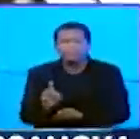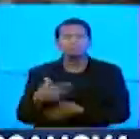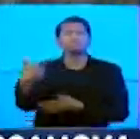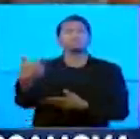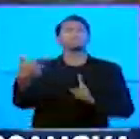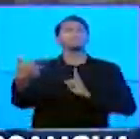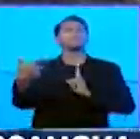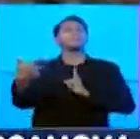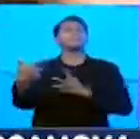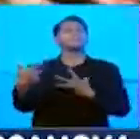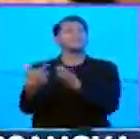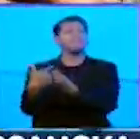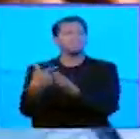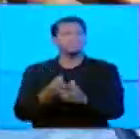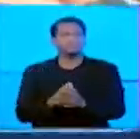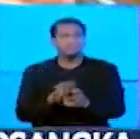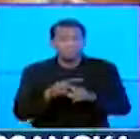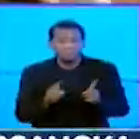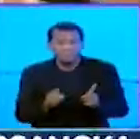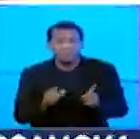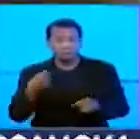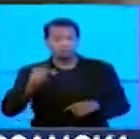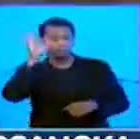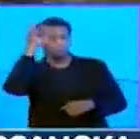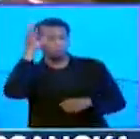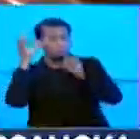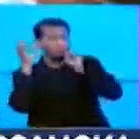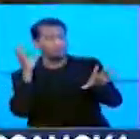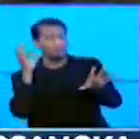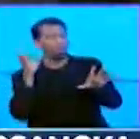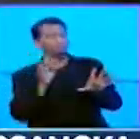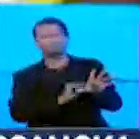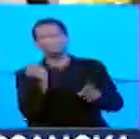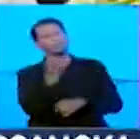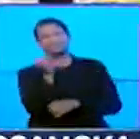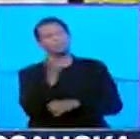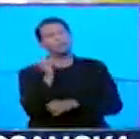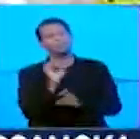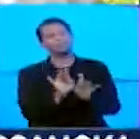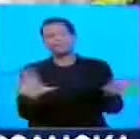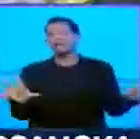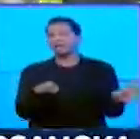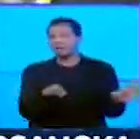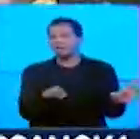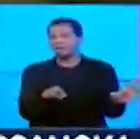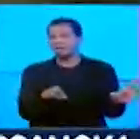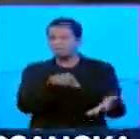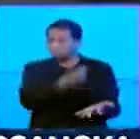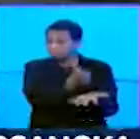oleh Kabid humas Polda Metro Jaya itu Kombes Dayu Yusri Yunus di bawah menyatakan bahwa ini memang